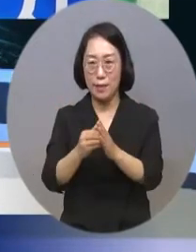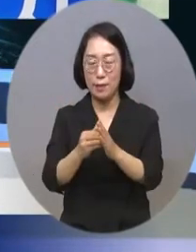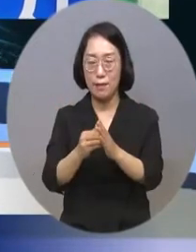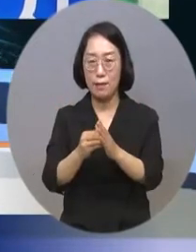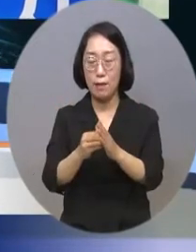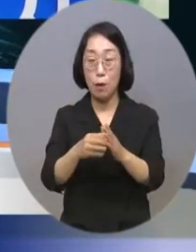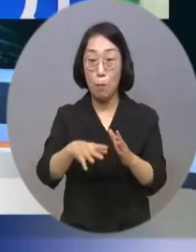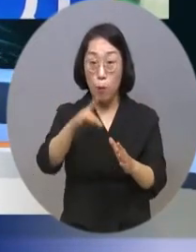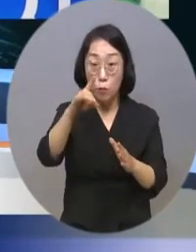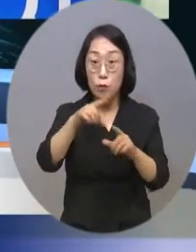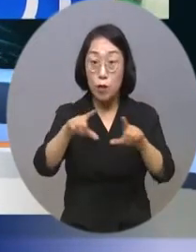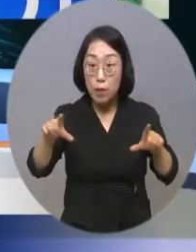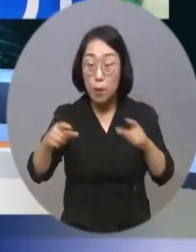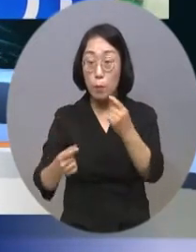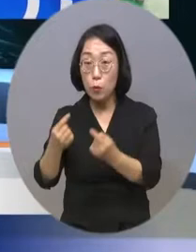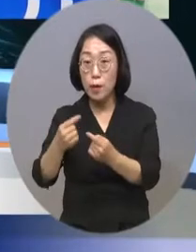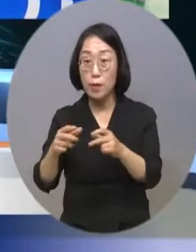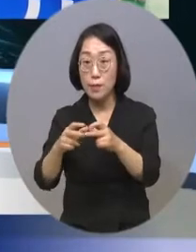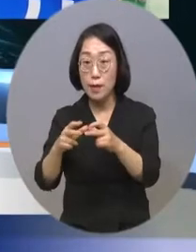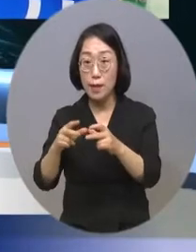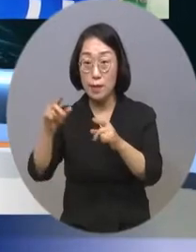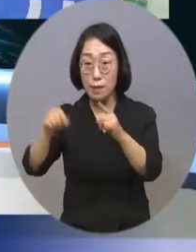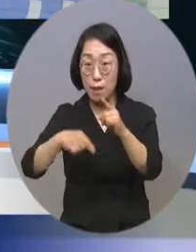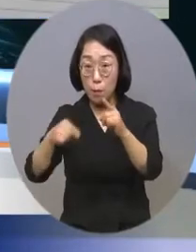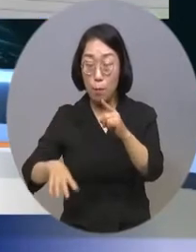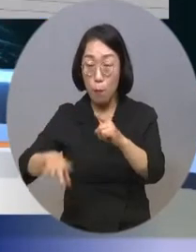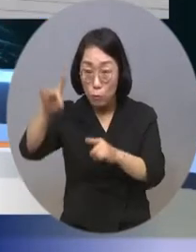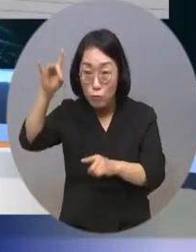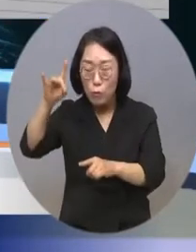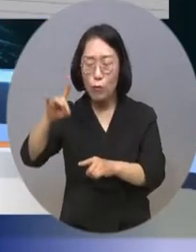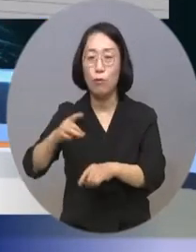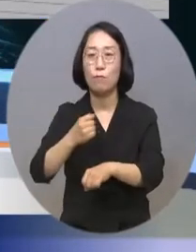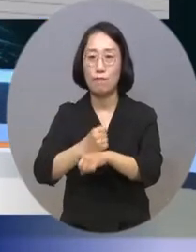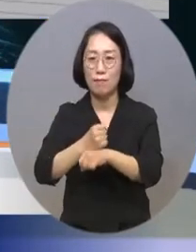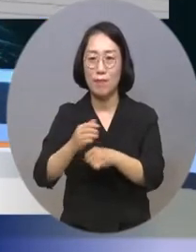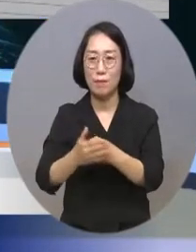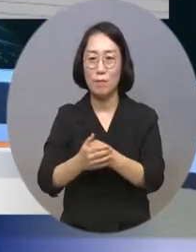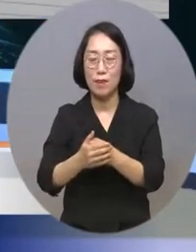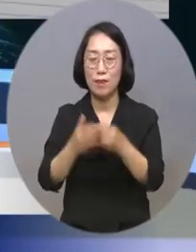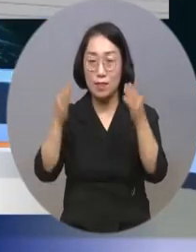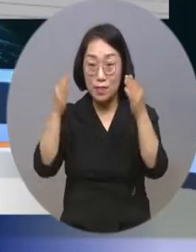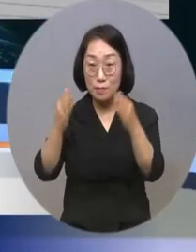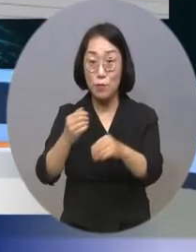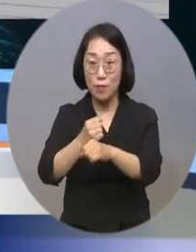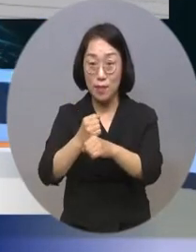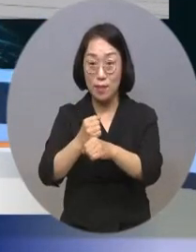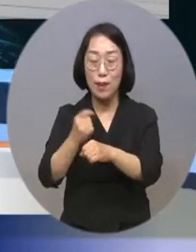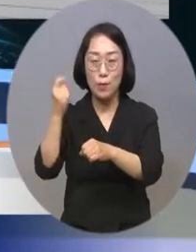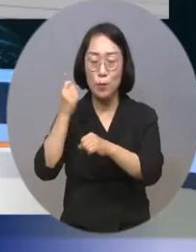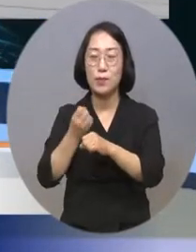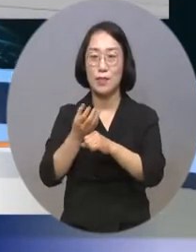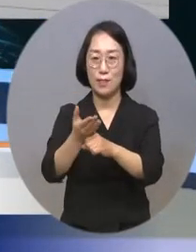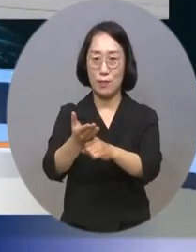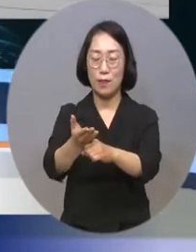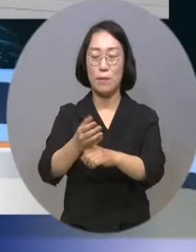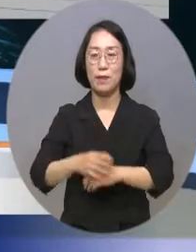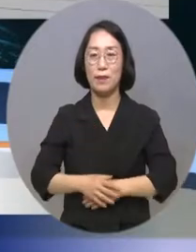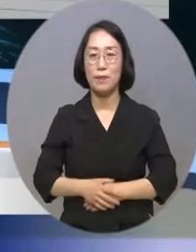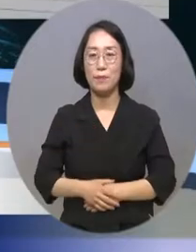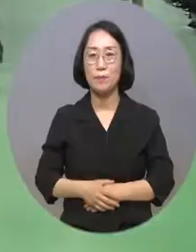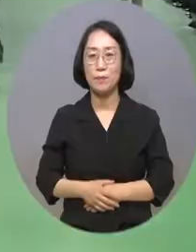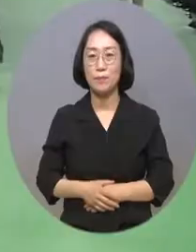보다 장애인 체전 이 먼저 개최된 첫 사례로 이목을 집중시켜 있는데요 문경을 기자가 보도합니다